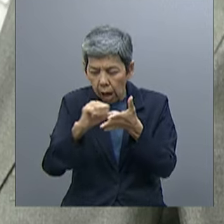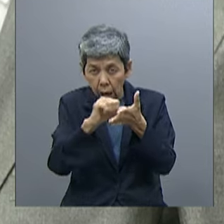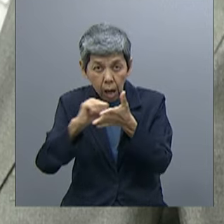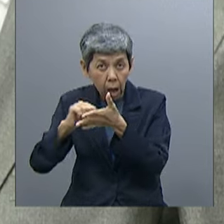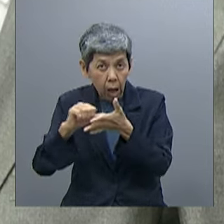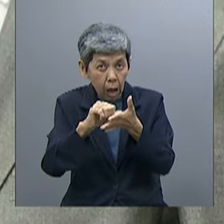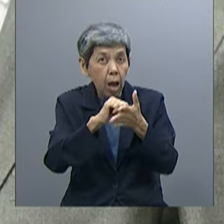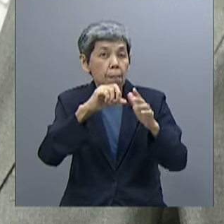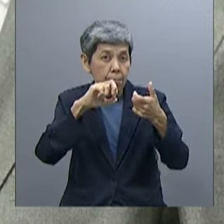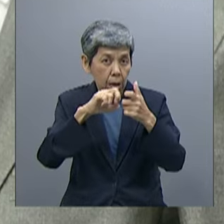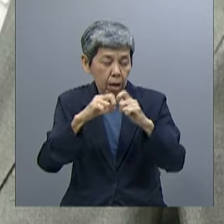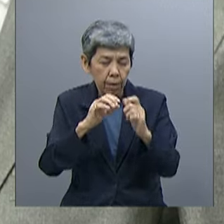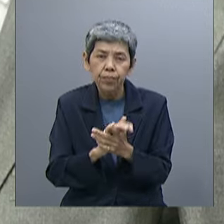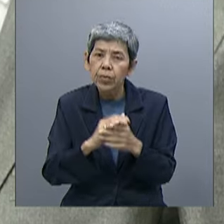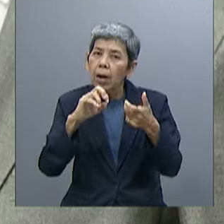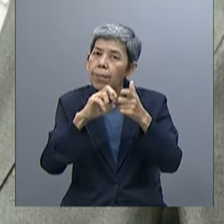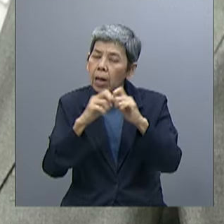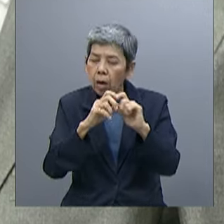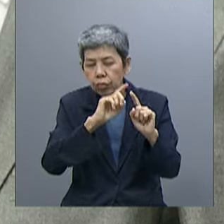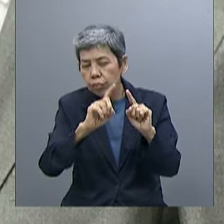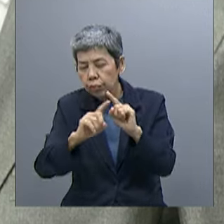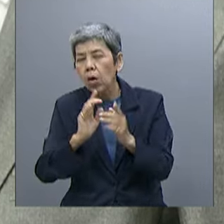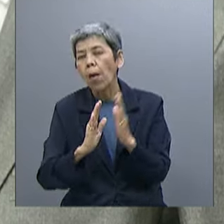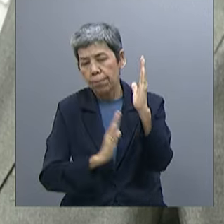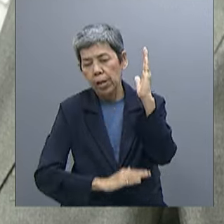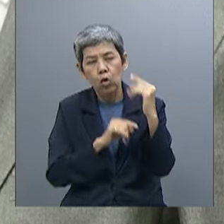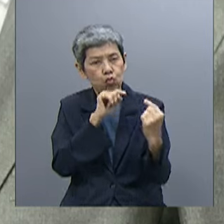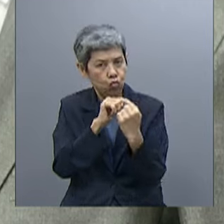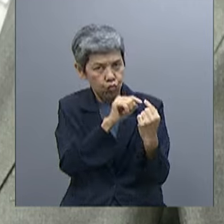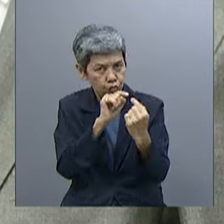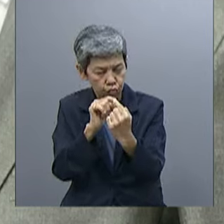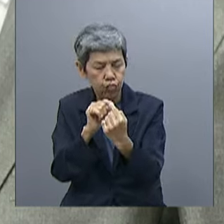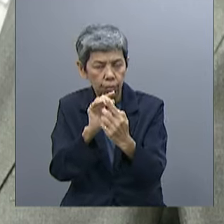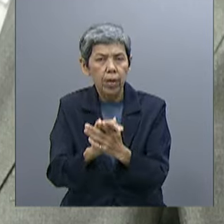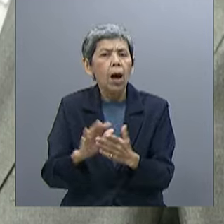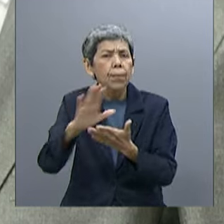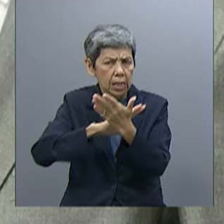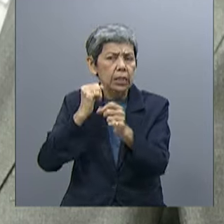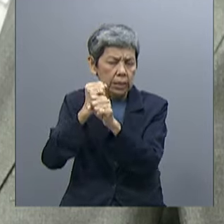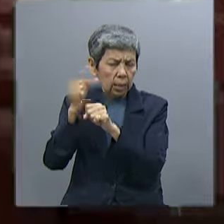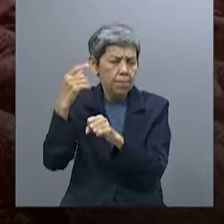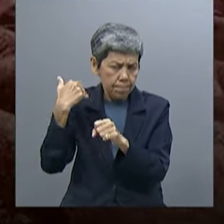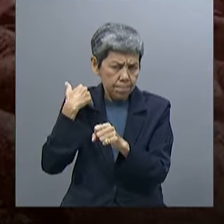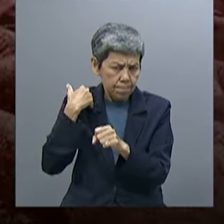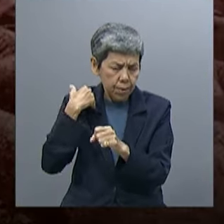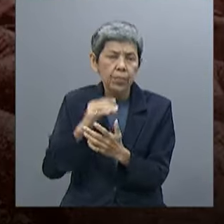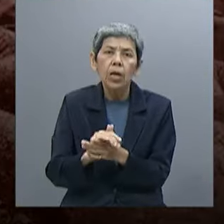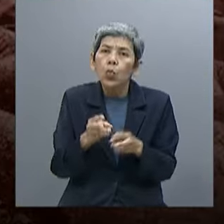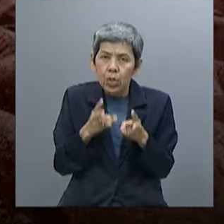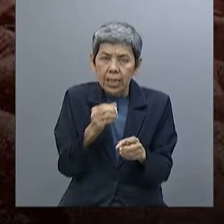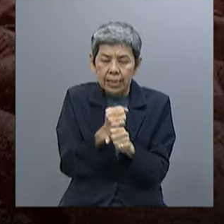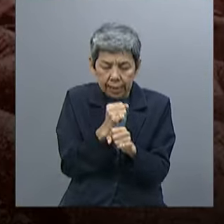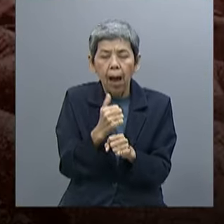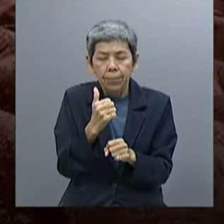ล้างนะครับข้อเท็จจริงต่างๆเหล่านี้ให้เหมาะสมอย่างที่หลายประเทศเขาทำกันนะครับก็ตรงนั้นก็จะเป็นอีกแนวทางหนึ่ง